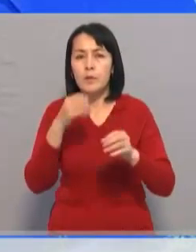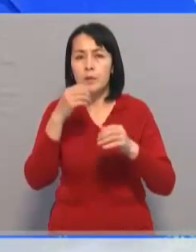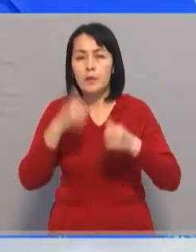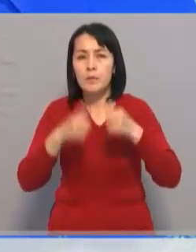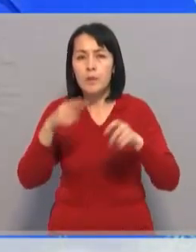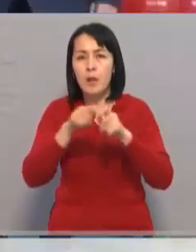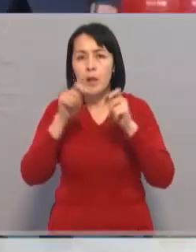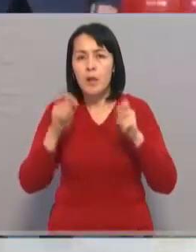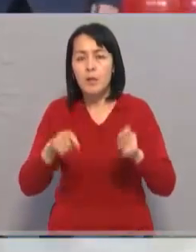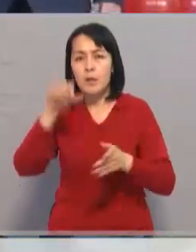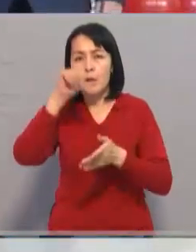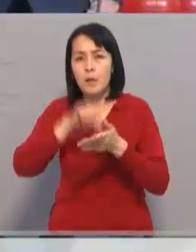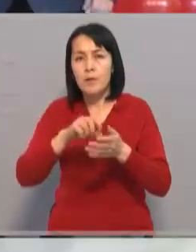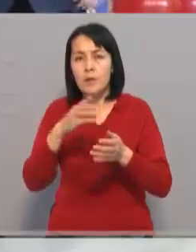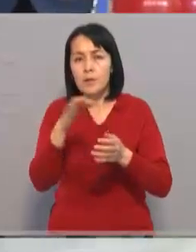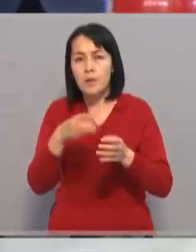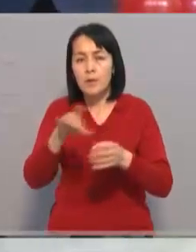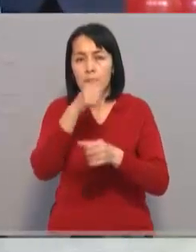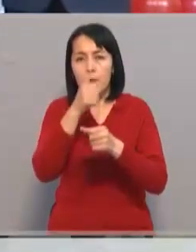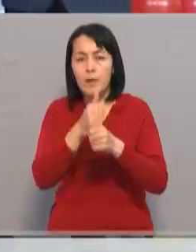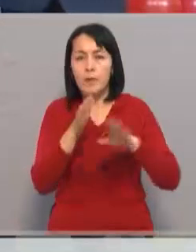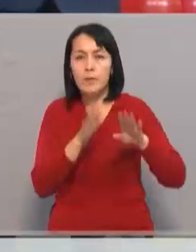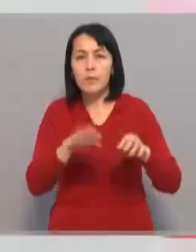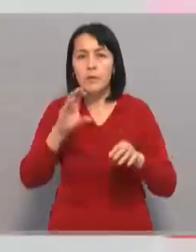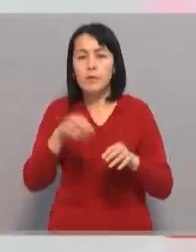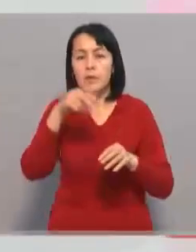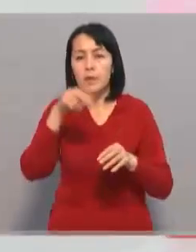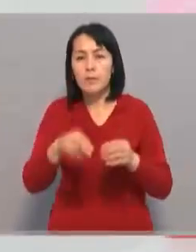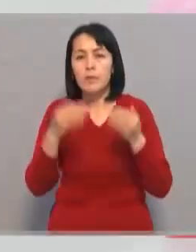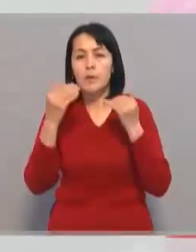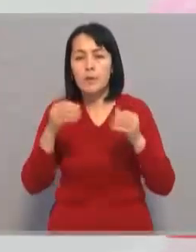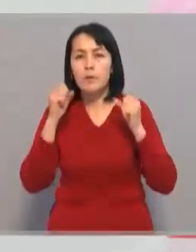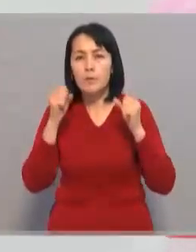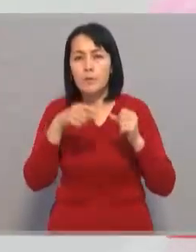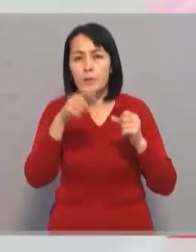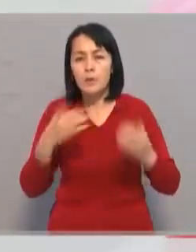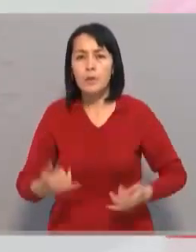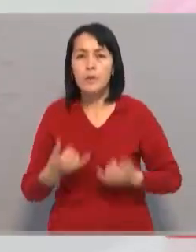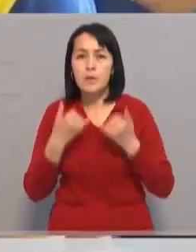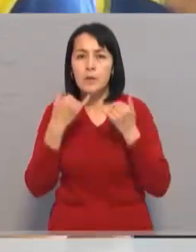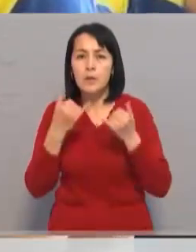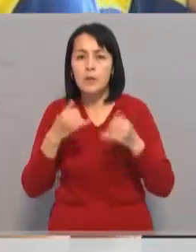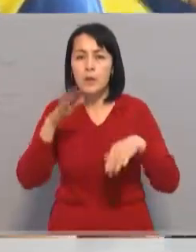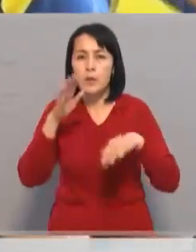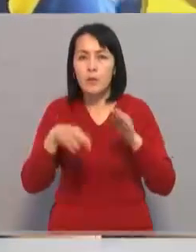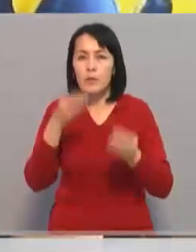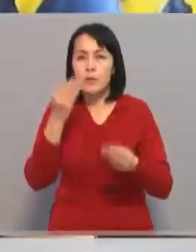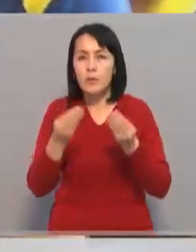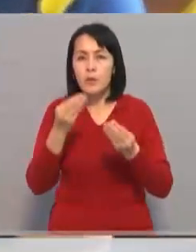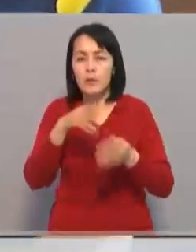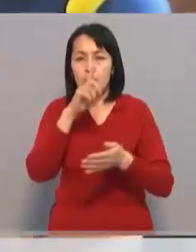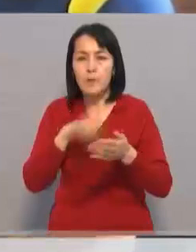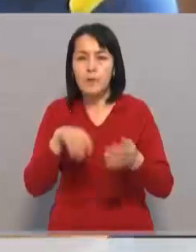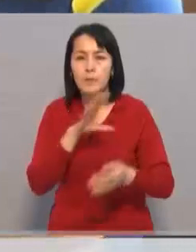Чемпионаттың ашылу салтанатына қатысқан Жетісай ауданы әкімінің орынбасары Серік Пірімбеков спортшыларға сәттілік тілеп, нәтижелі ойын көрсететініне